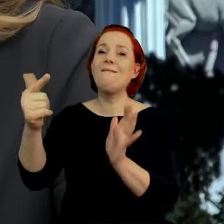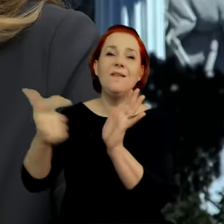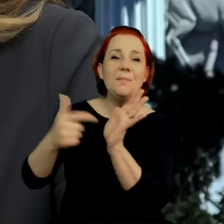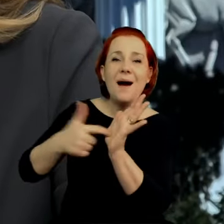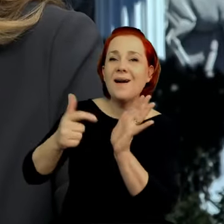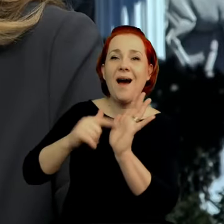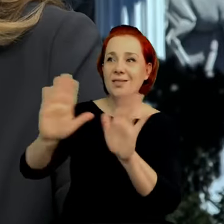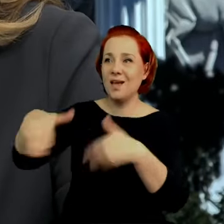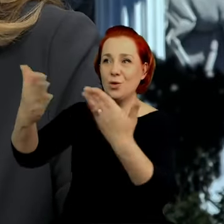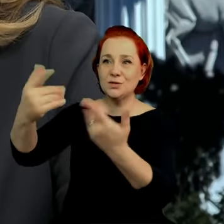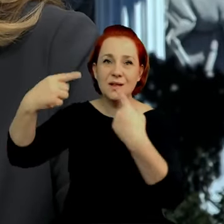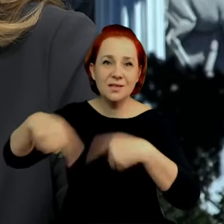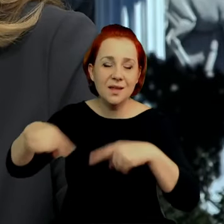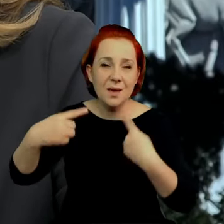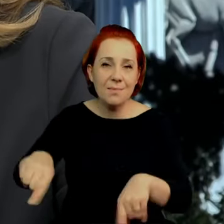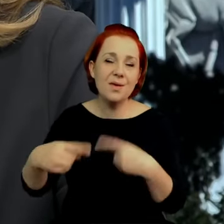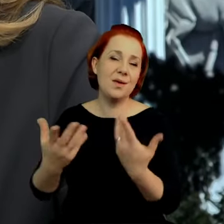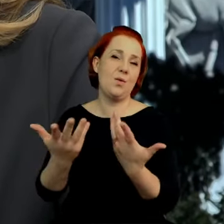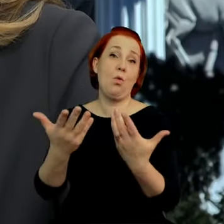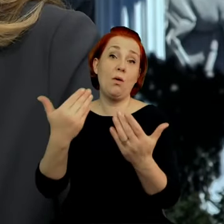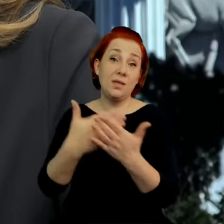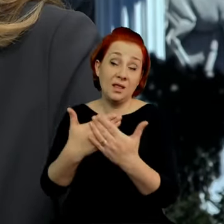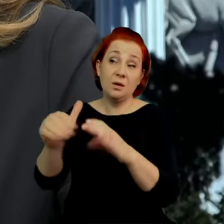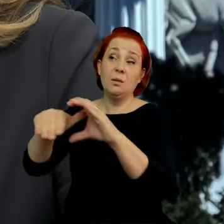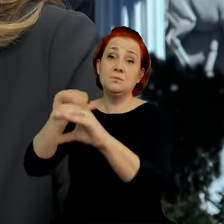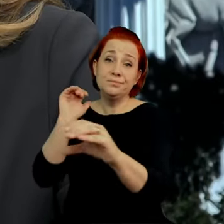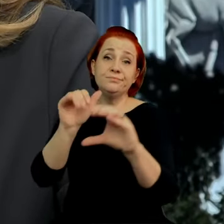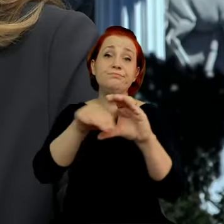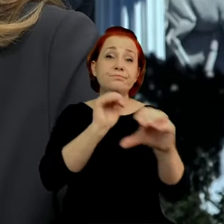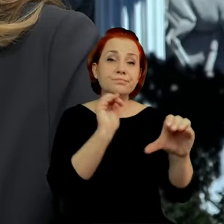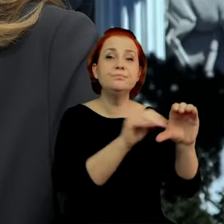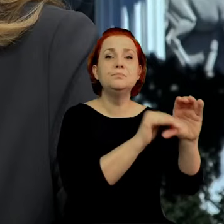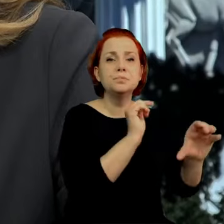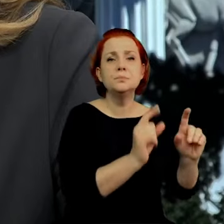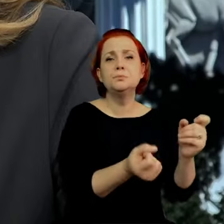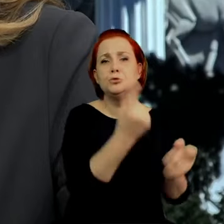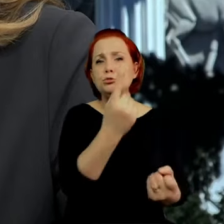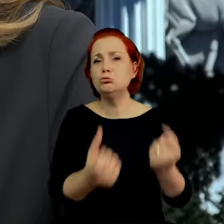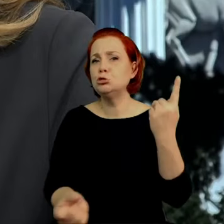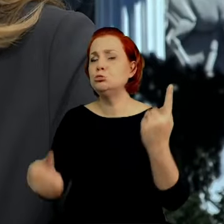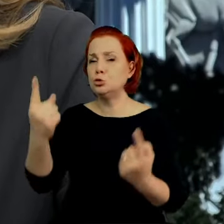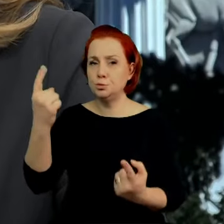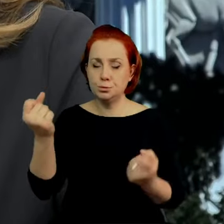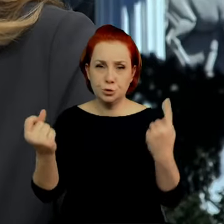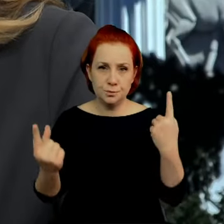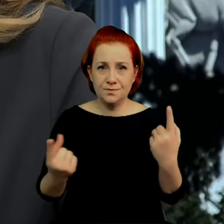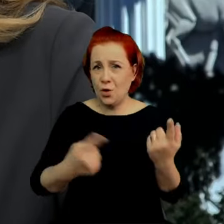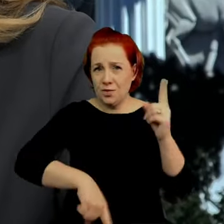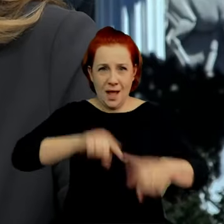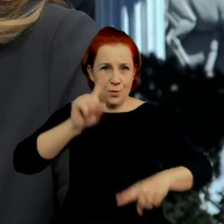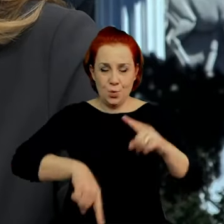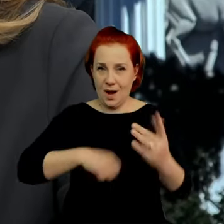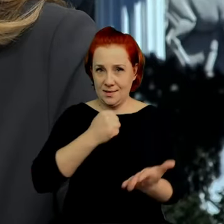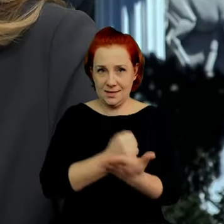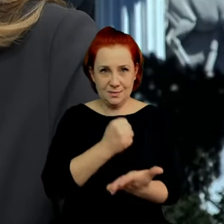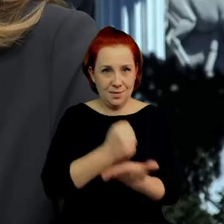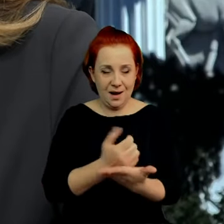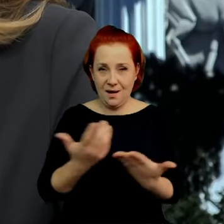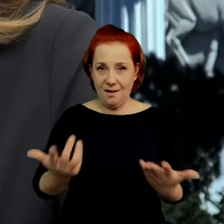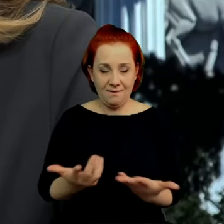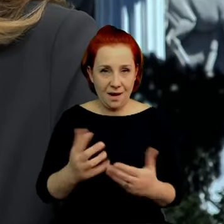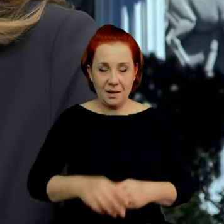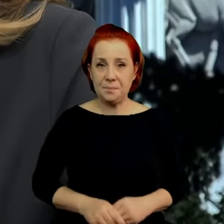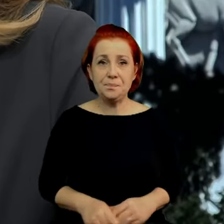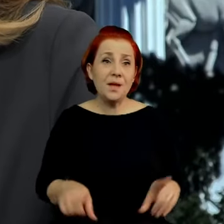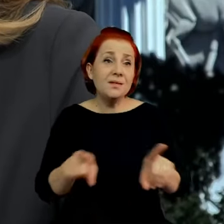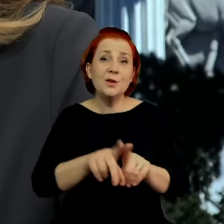przykład funkcji, tak, w ruchu. Więc to jest absolutnie naturalne. Albo ktoś po prostu, nie wiem, miał